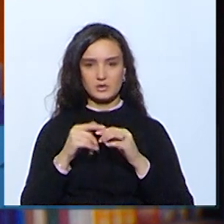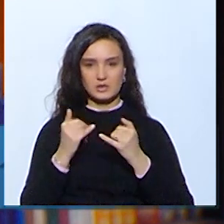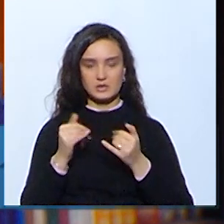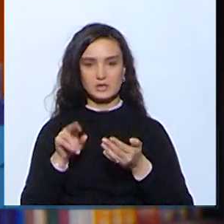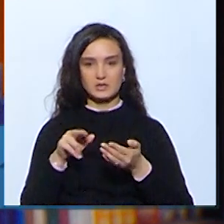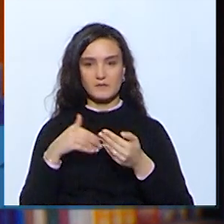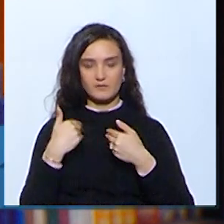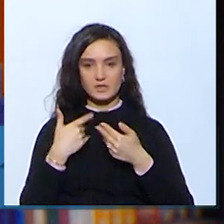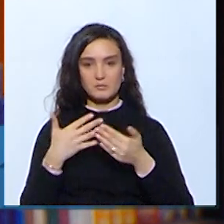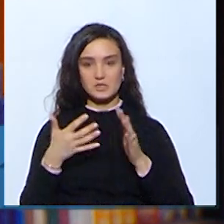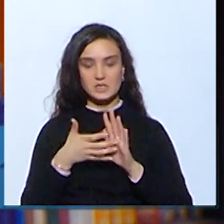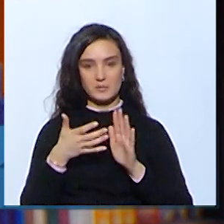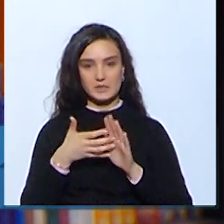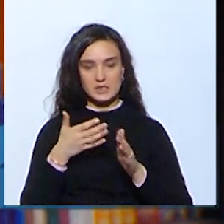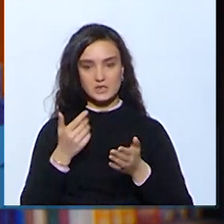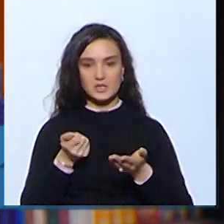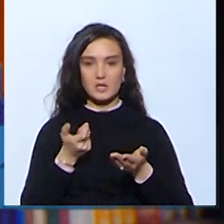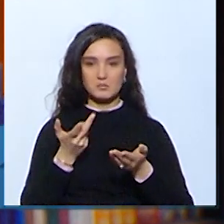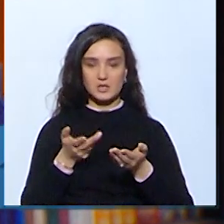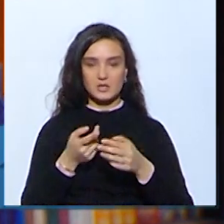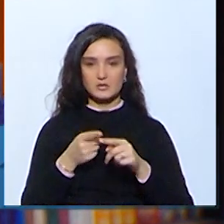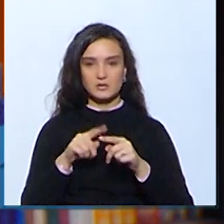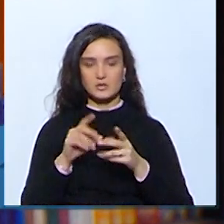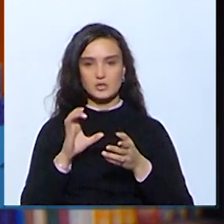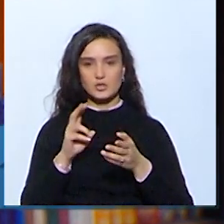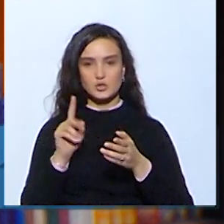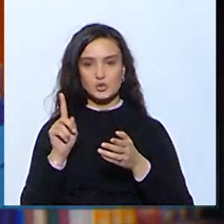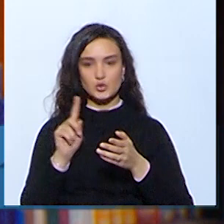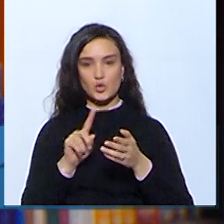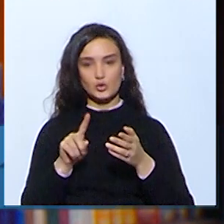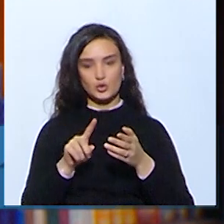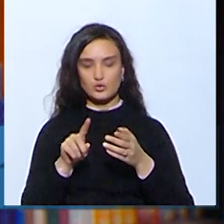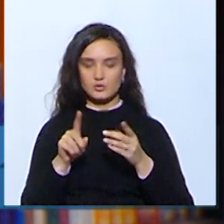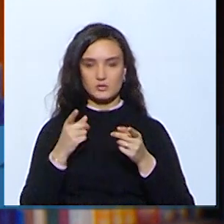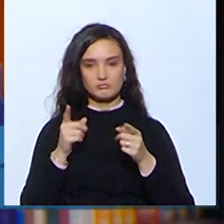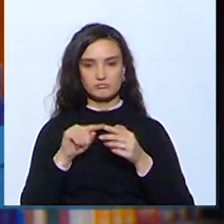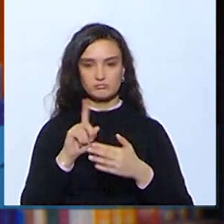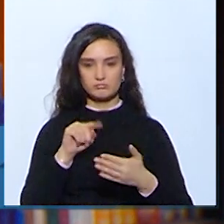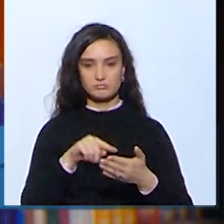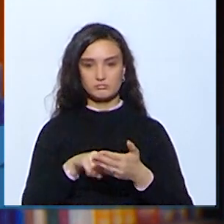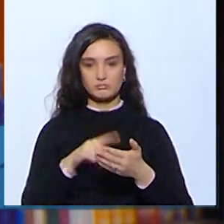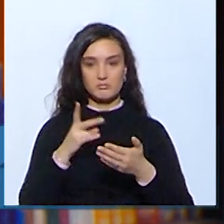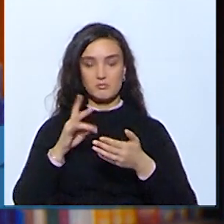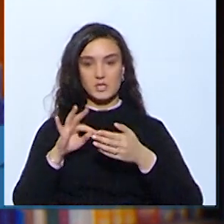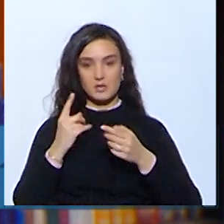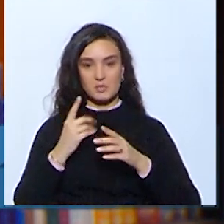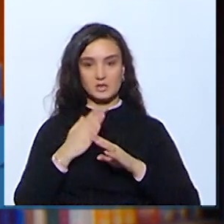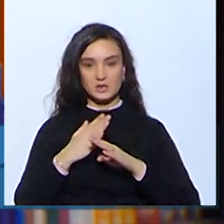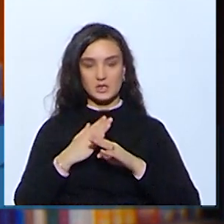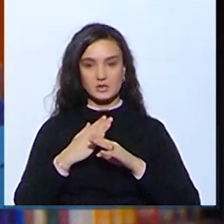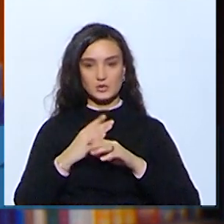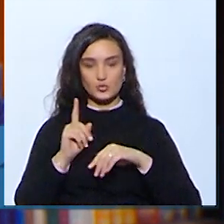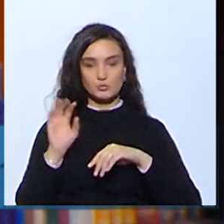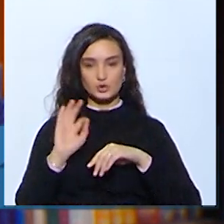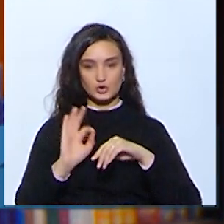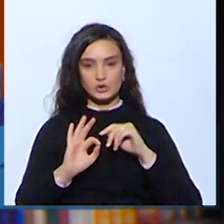დე ვიტამინის დეფიციტი რამდენად იწვევს სკოლიოზს, სადავო არის ერთი, მაგრამ ერთიც არის, რომ სკოლიოზი